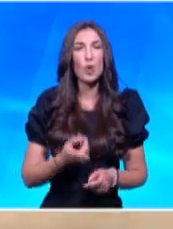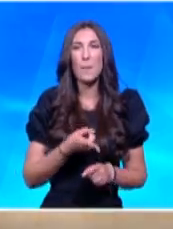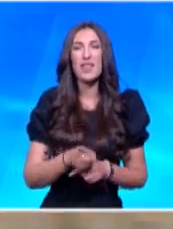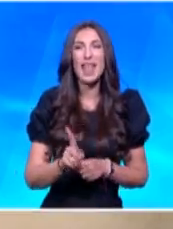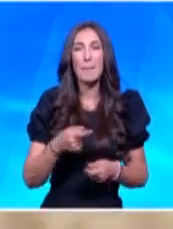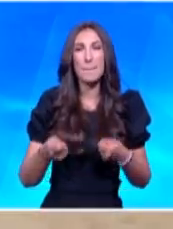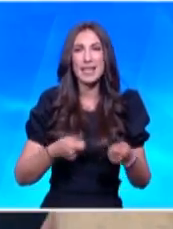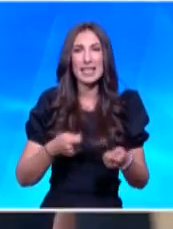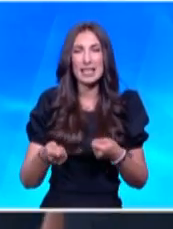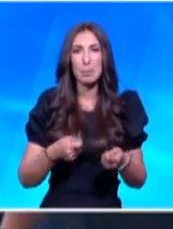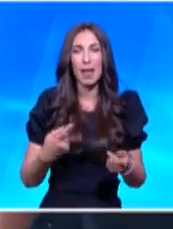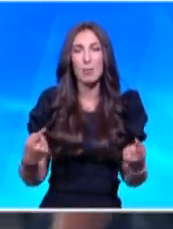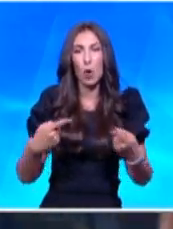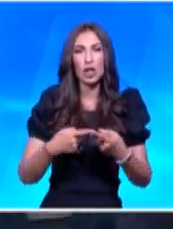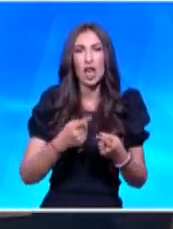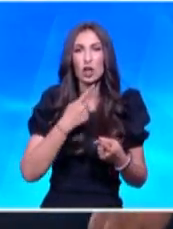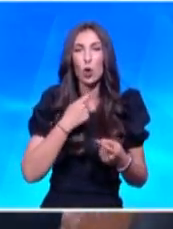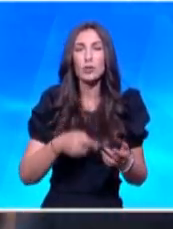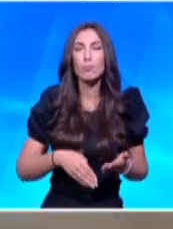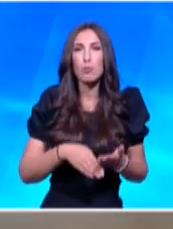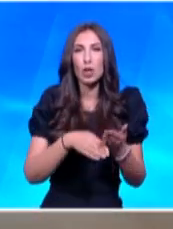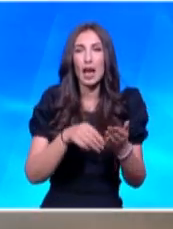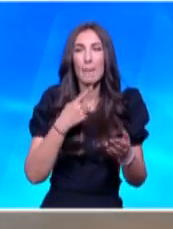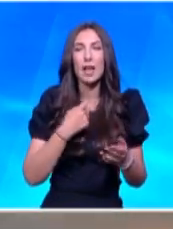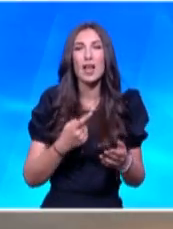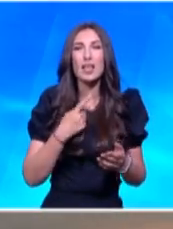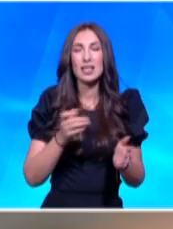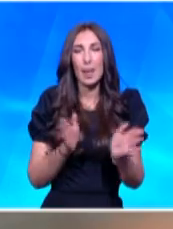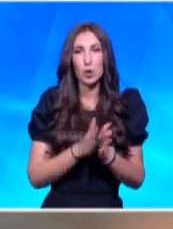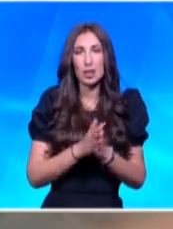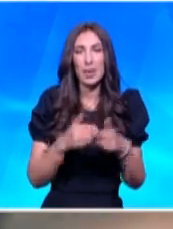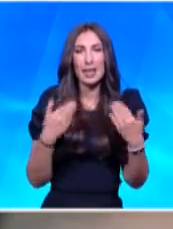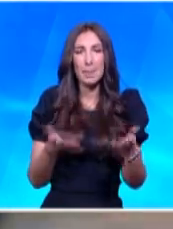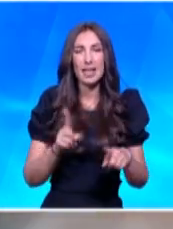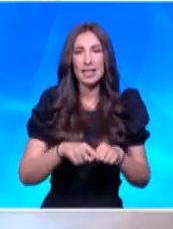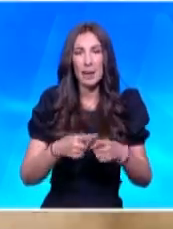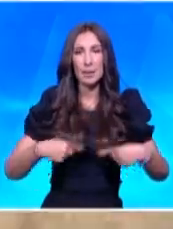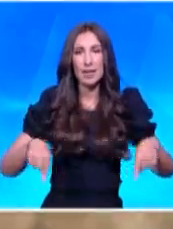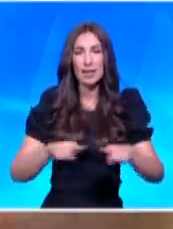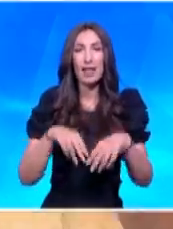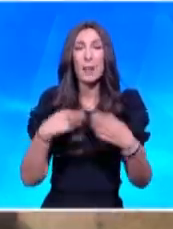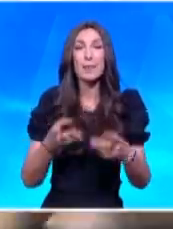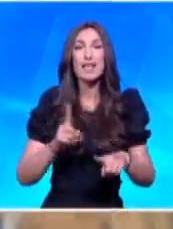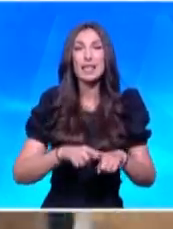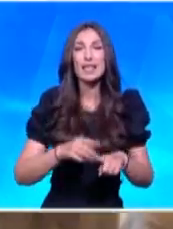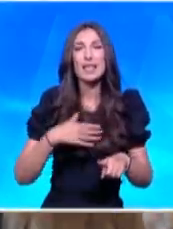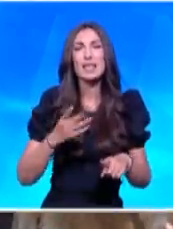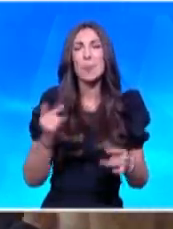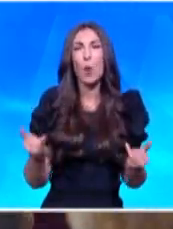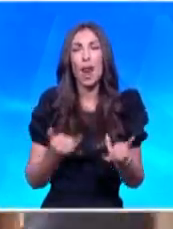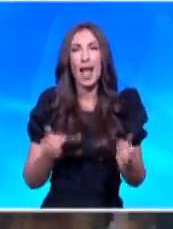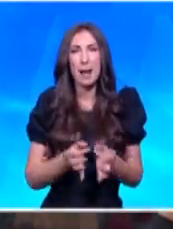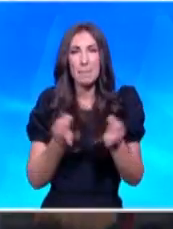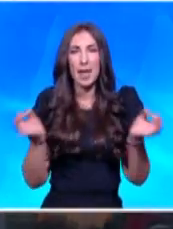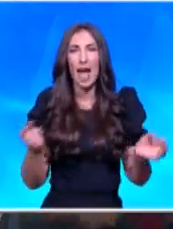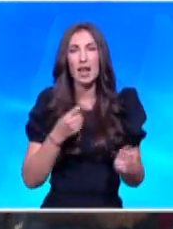Обвиняемият бизнесмен беше посрещнат от симпатизанти с аплодисменти пред съдебната зала. Пред съда защитата му поиска по-лека мярка по